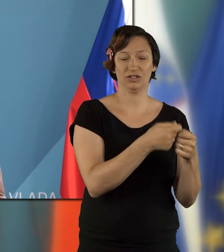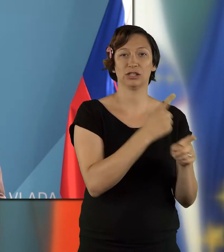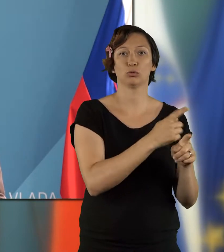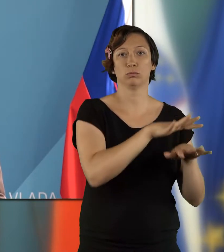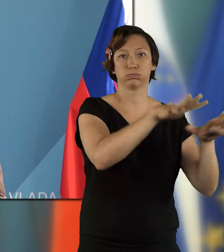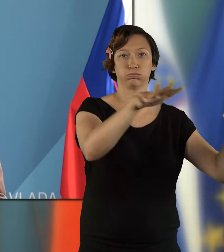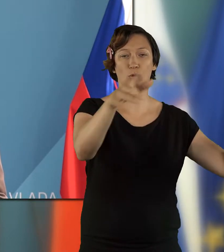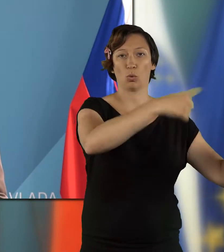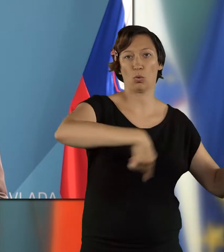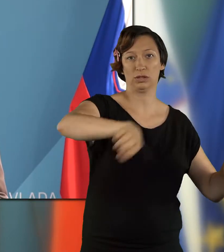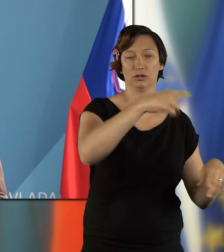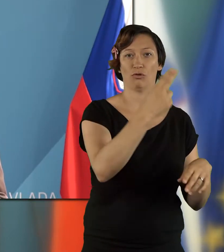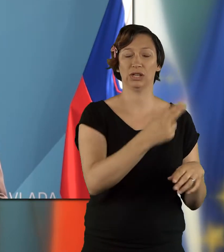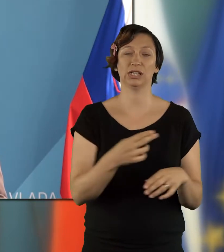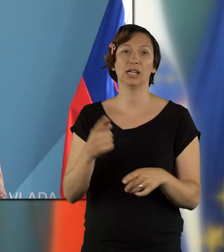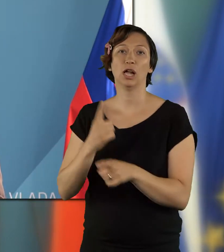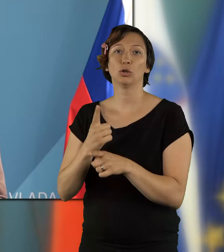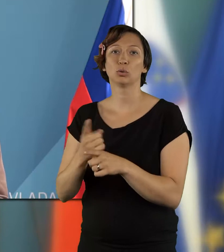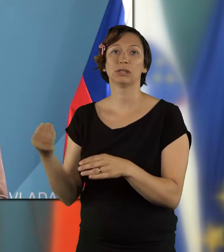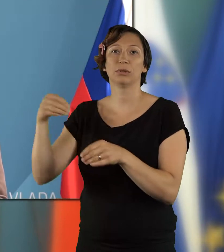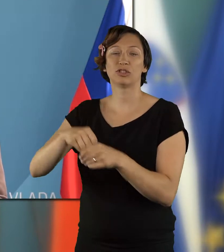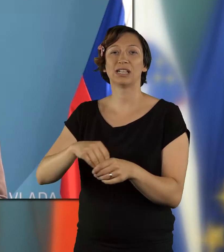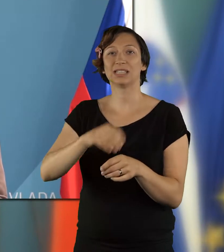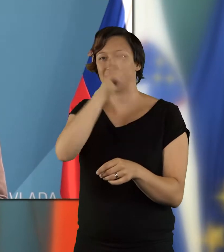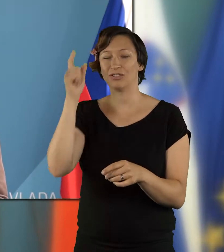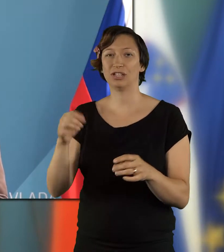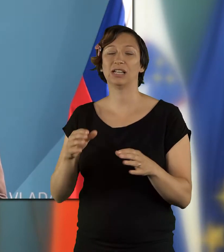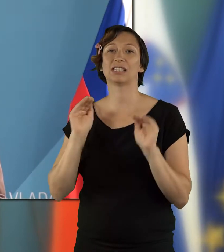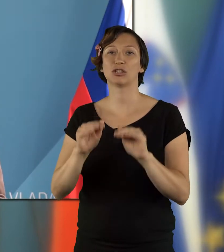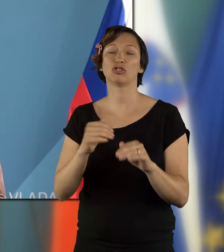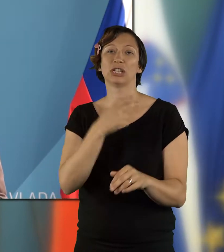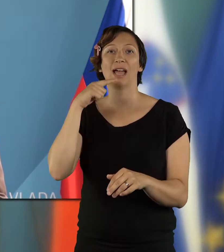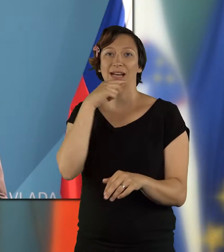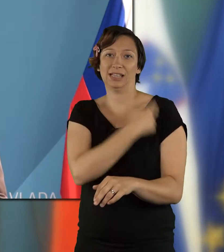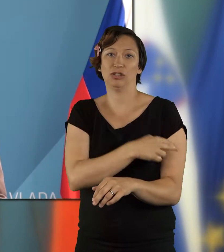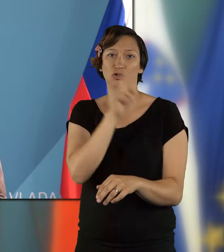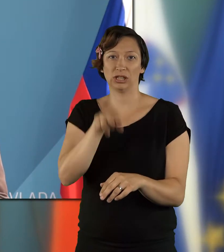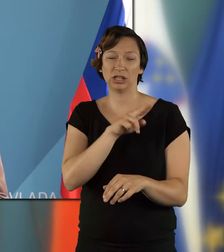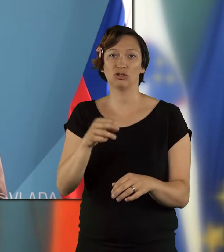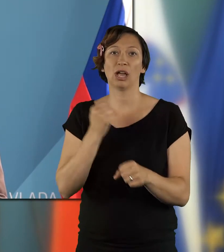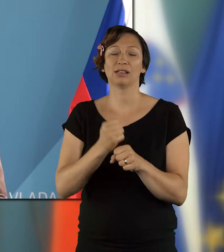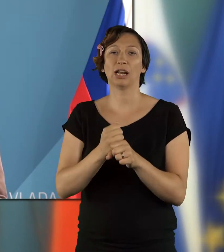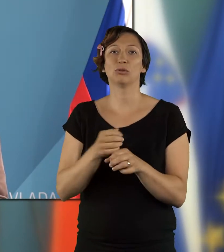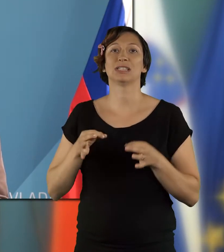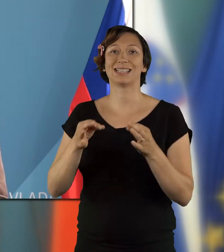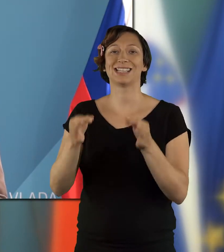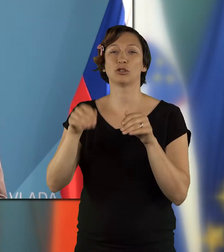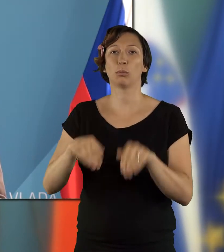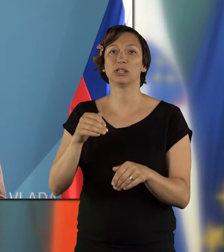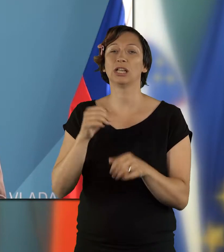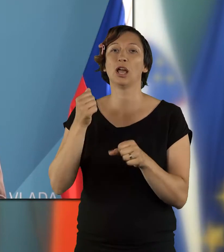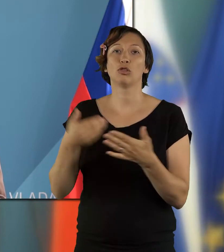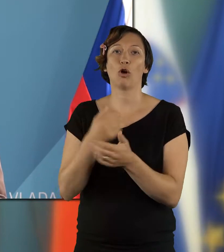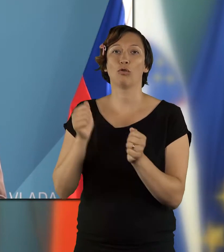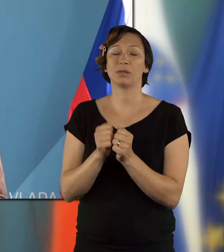širšega okolja. Prav tako tudi pripadniki civilne zaščite, Rdečega križa, delavci cestnega podjetja Novo mesto, podjetja